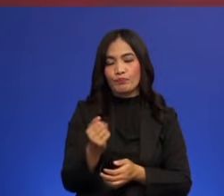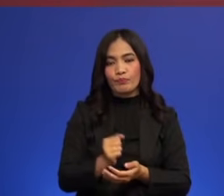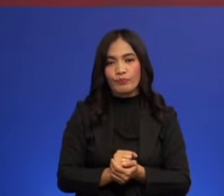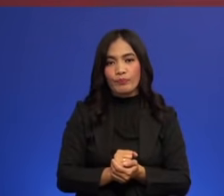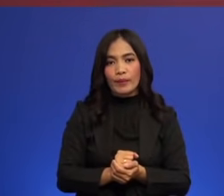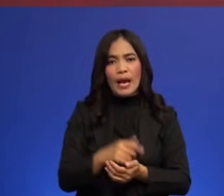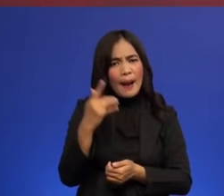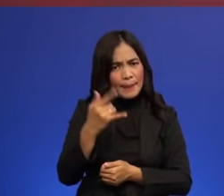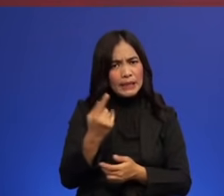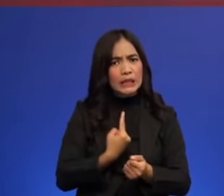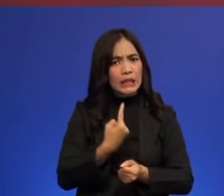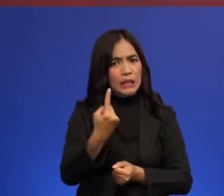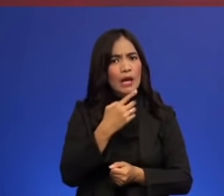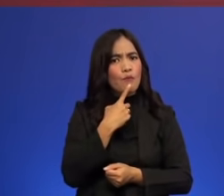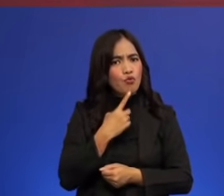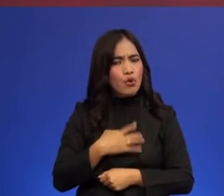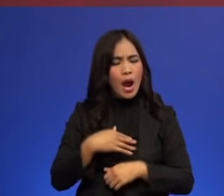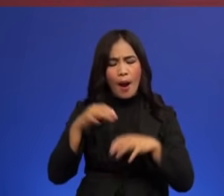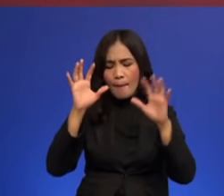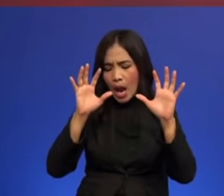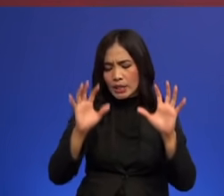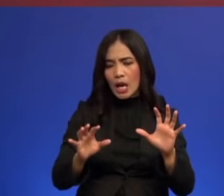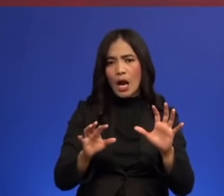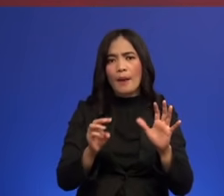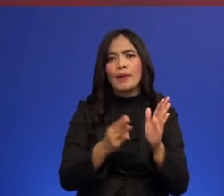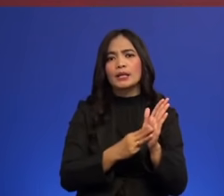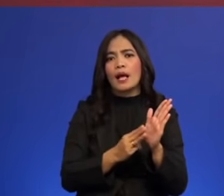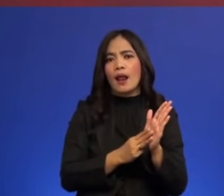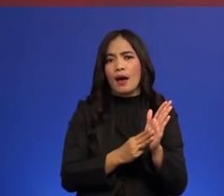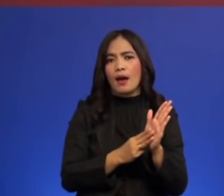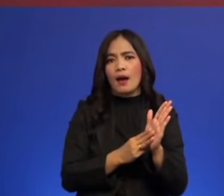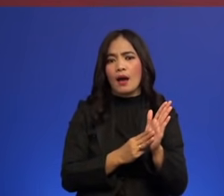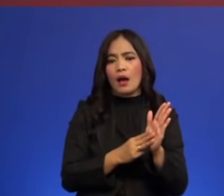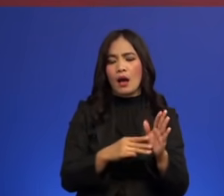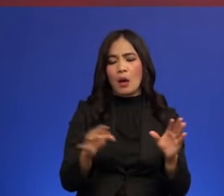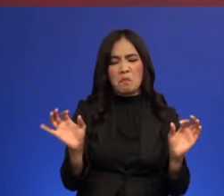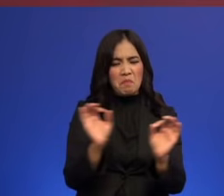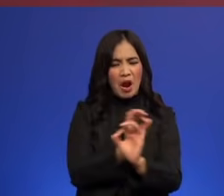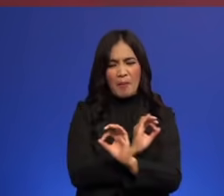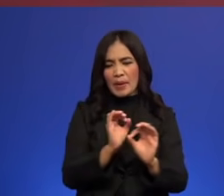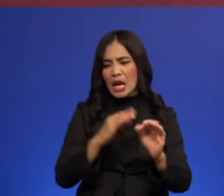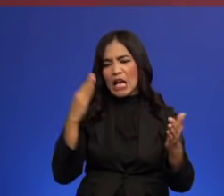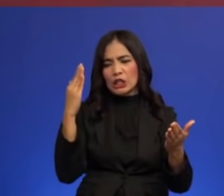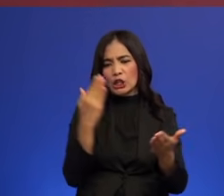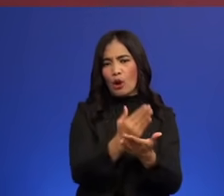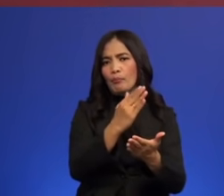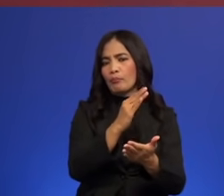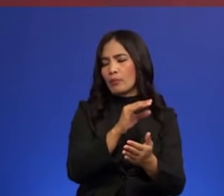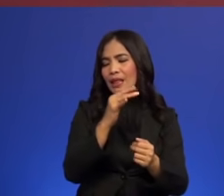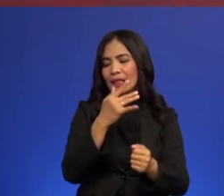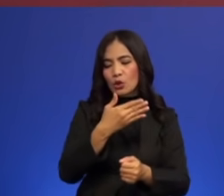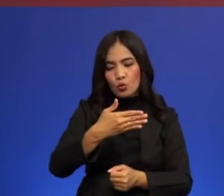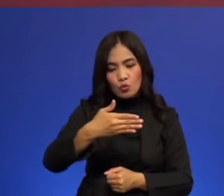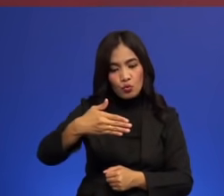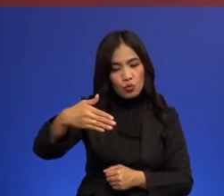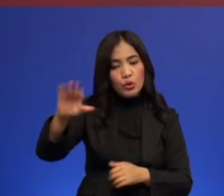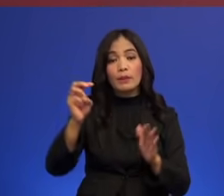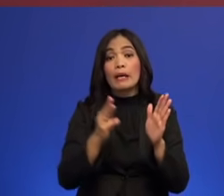Pasti kita akan menghadapi banyak persoalan, saudara. Tidak pernah berhenti persoalan itu.